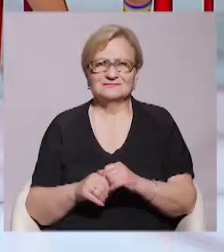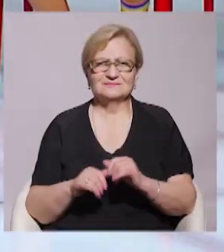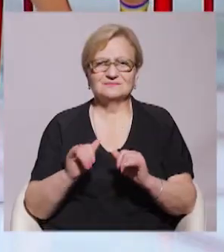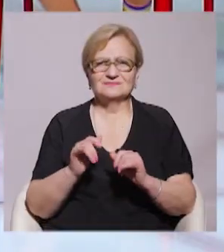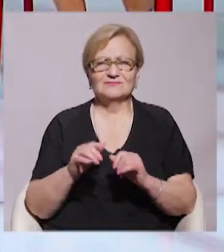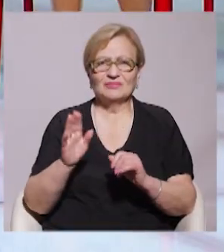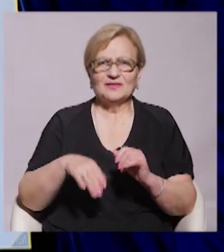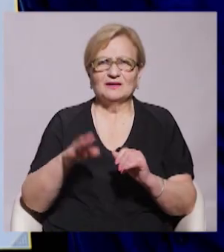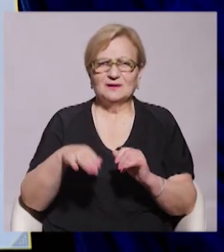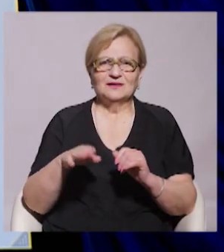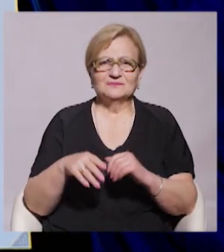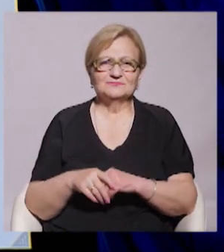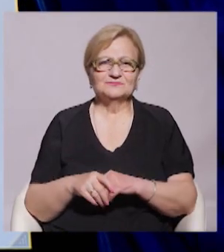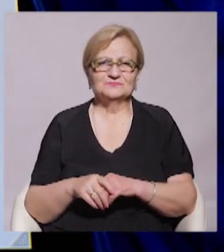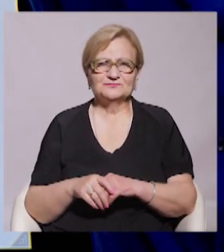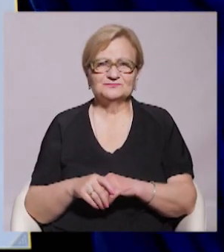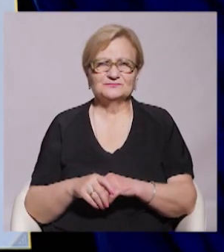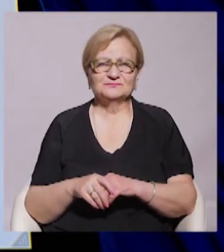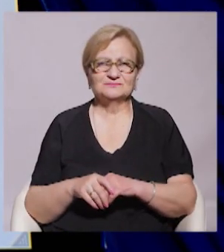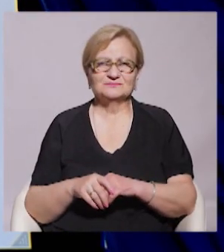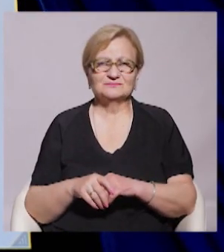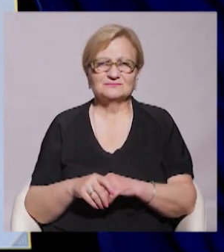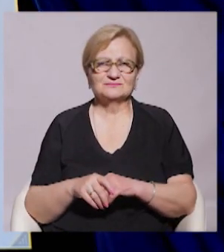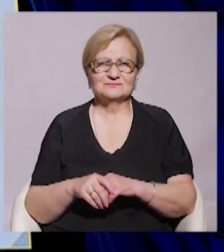არა დაბლად დაბლა დაბლა